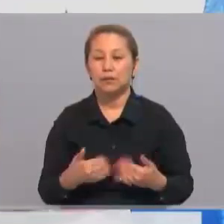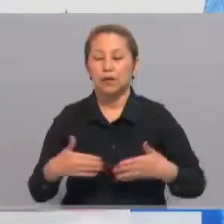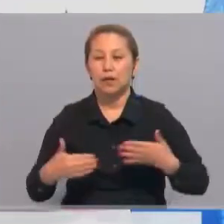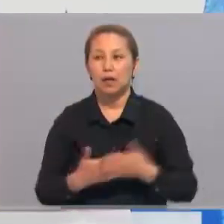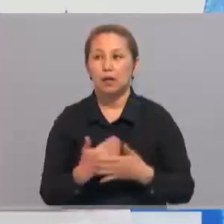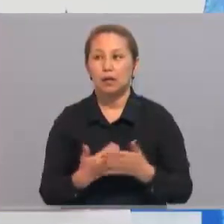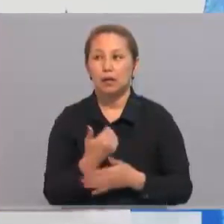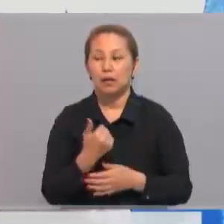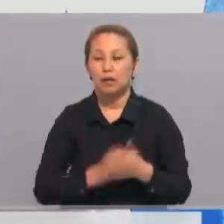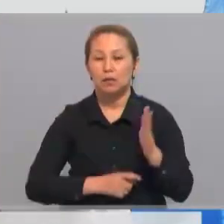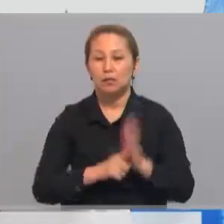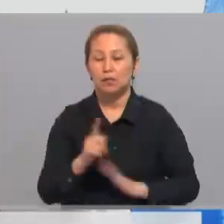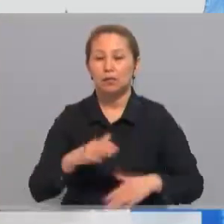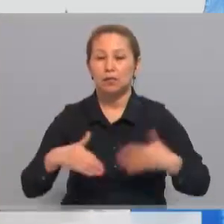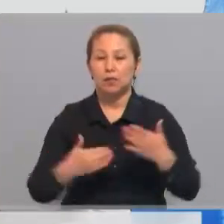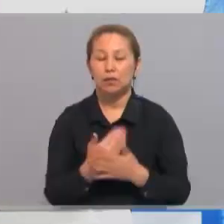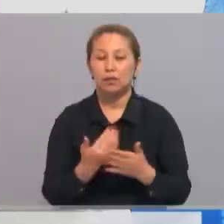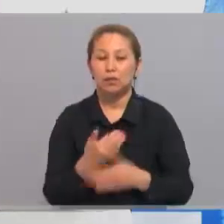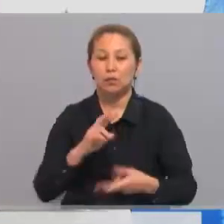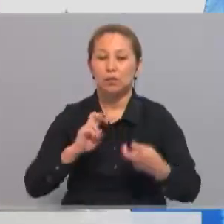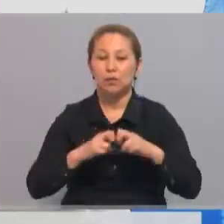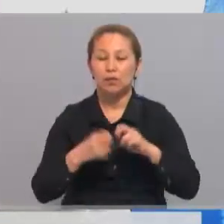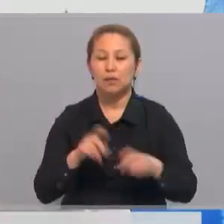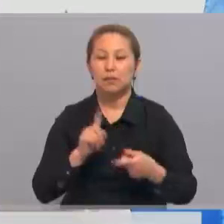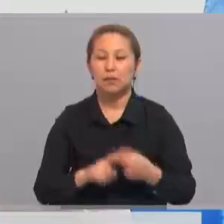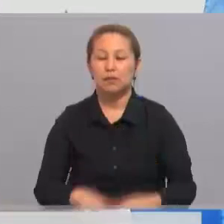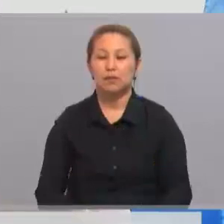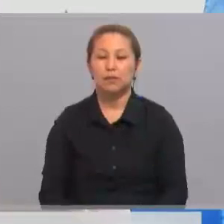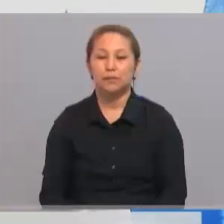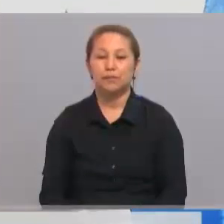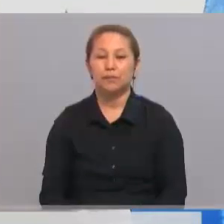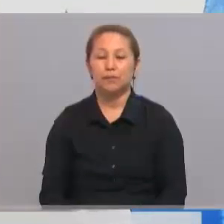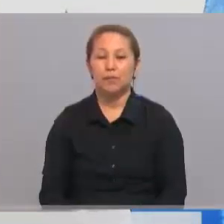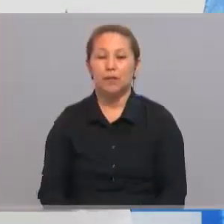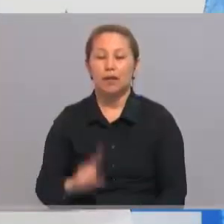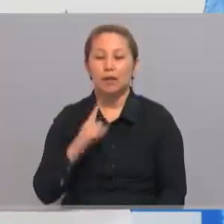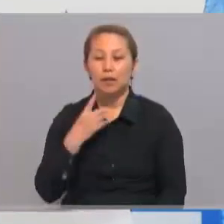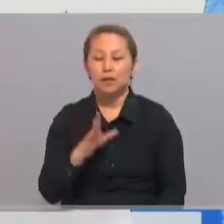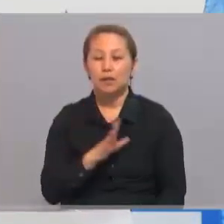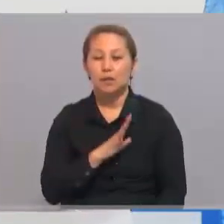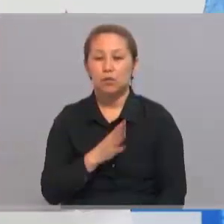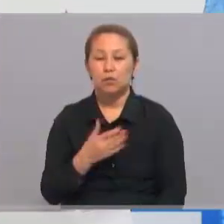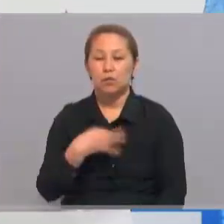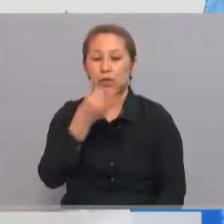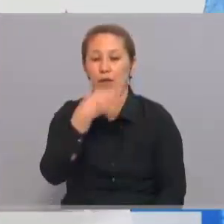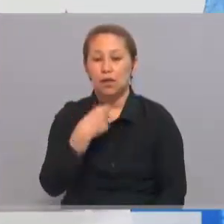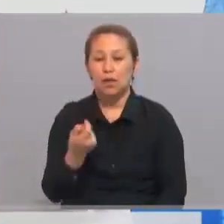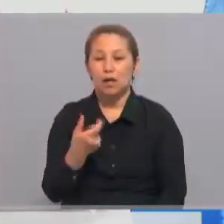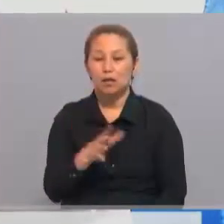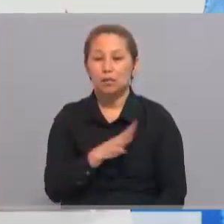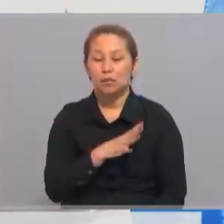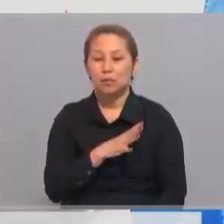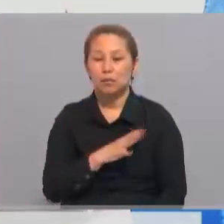қайта жаңғырту, жаңарту мәселесіне байланысты болды. Қиыншылығы сол дәрі жетіспеді,